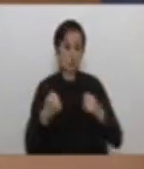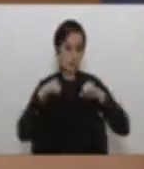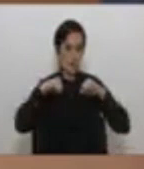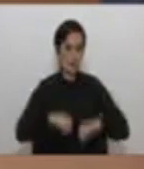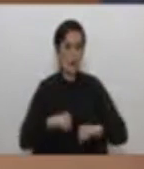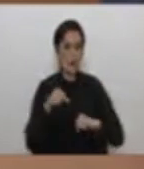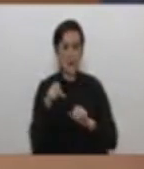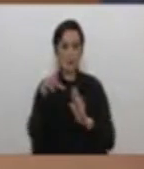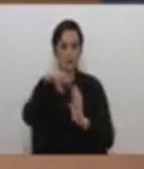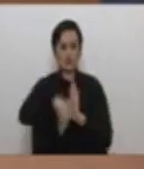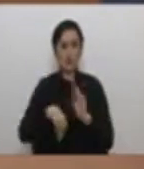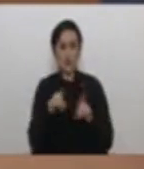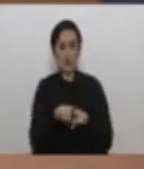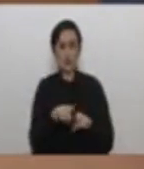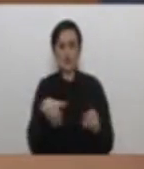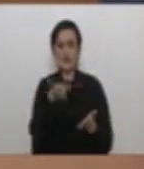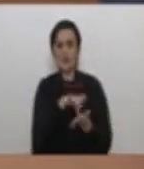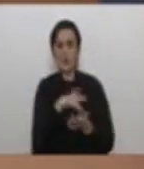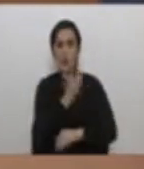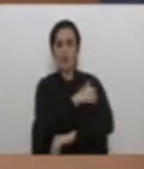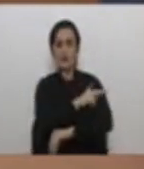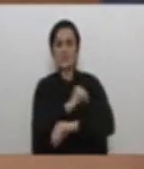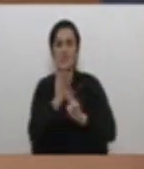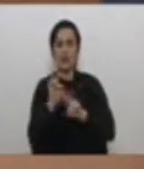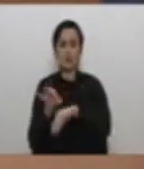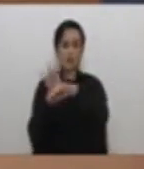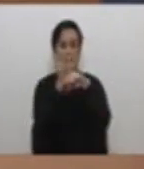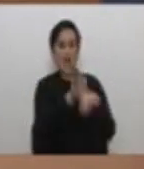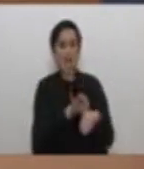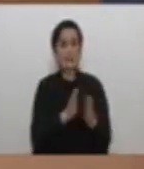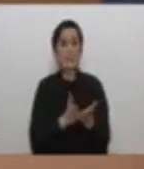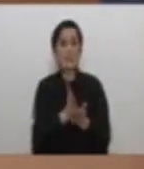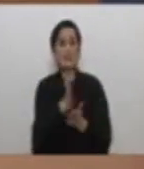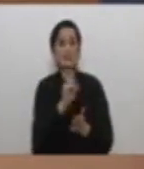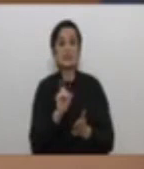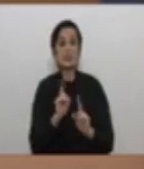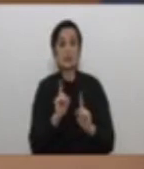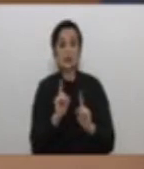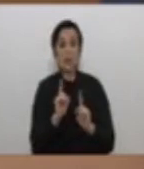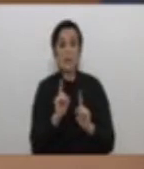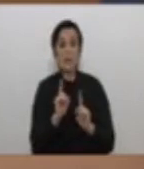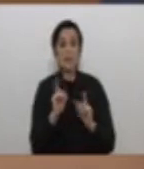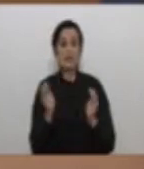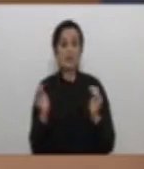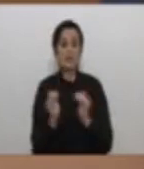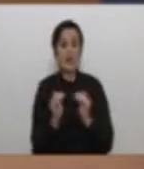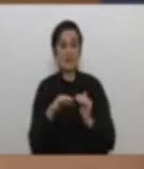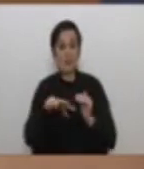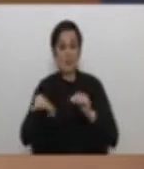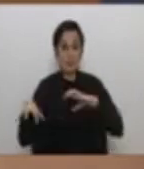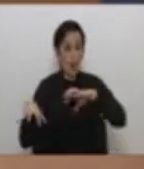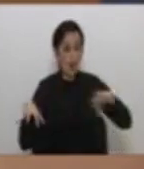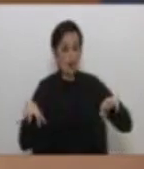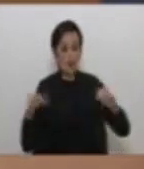შორის სამოქალაქო საავადმყოფოში გადაყვანის მიზნით, იმისთვის, რომ შევამციროთ პოლარიზაცია და იმისთვის,